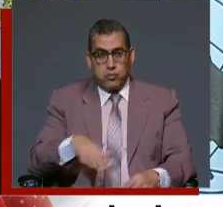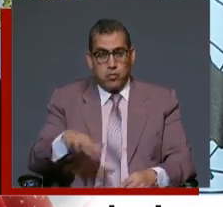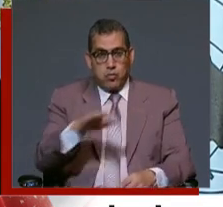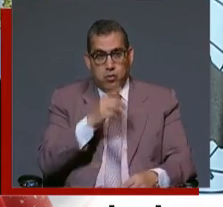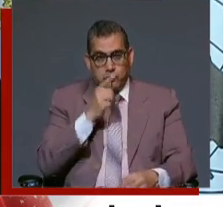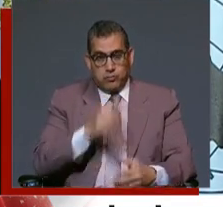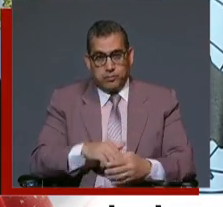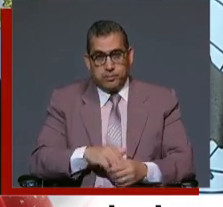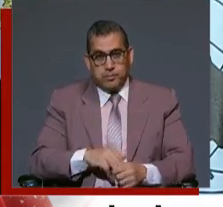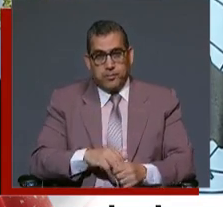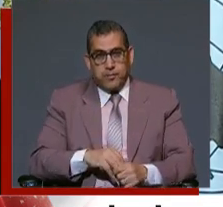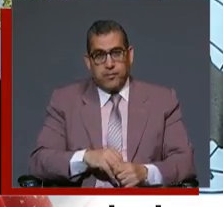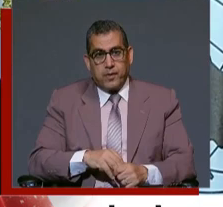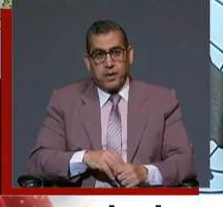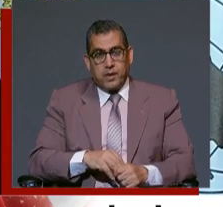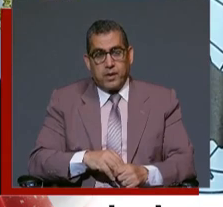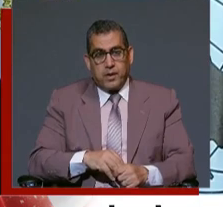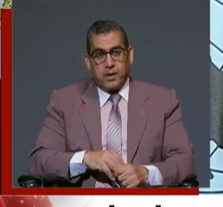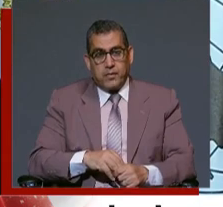believe Africa needs